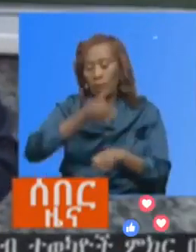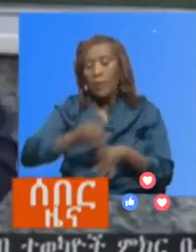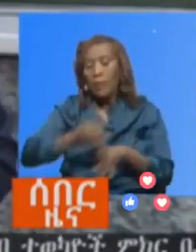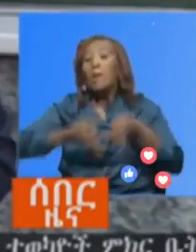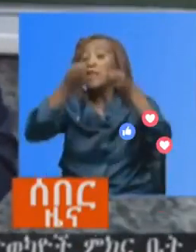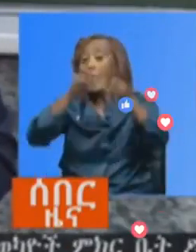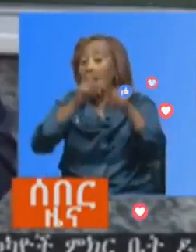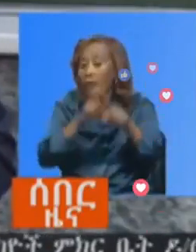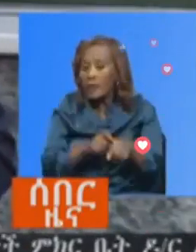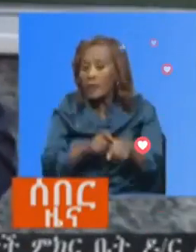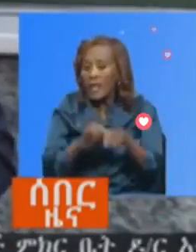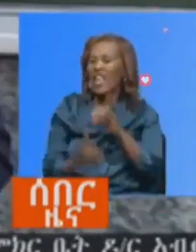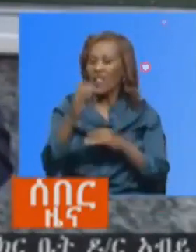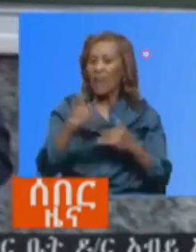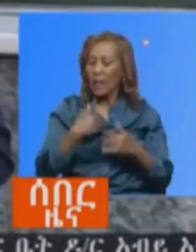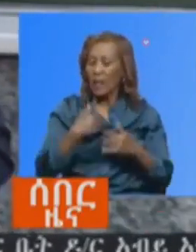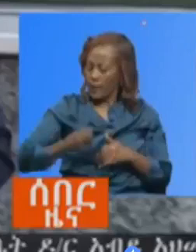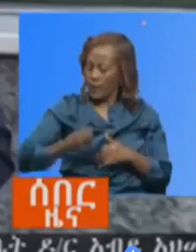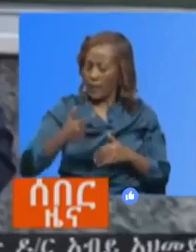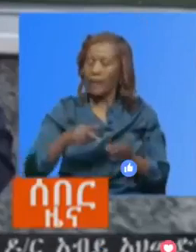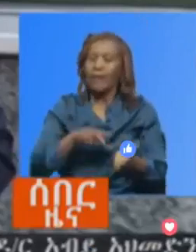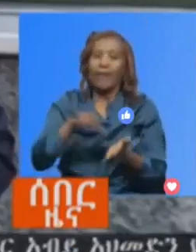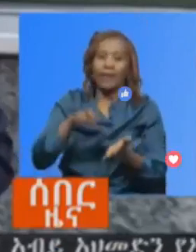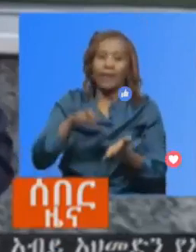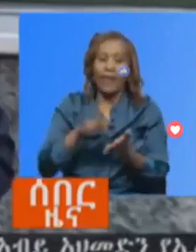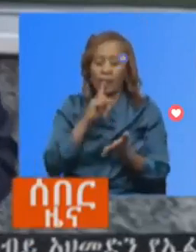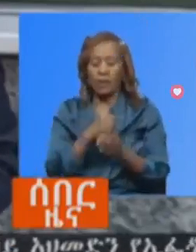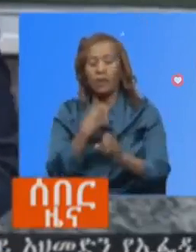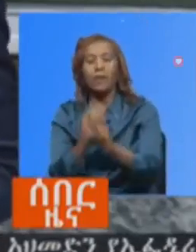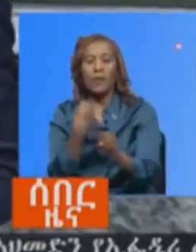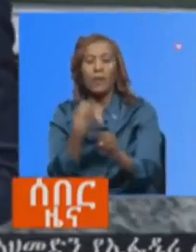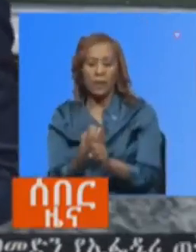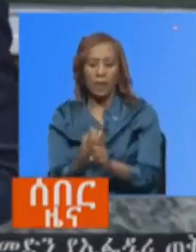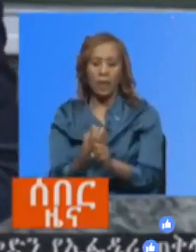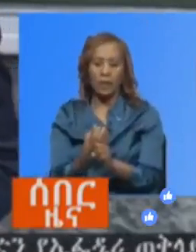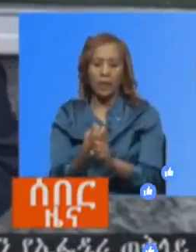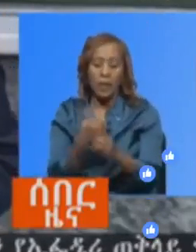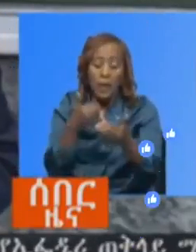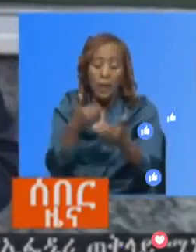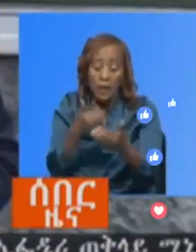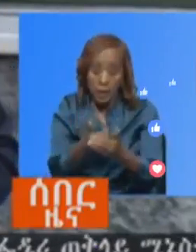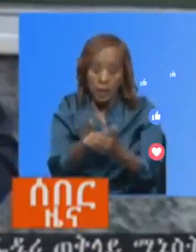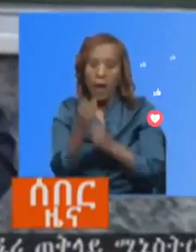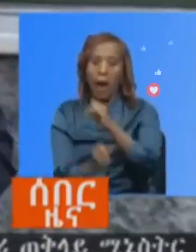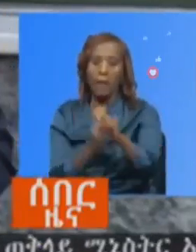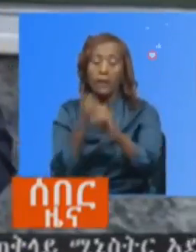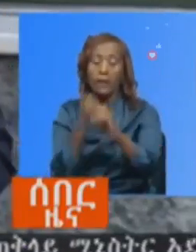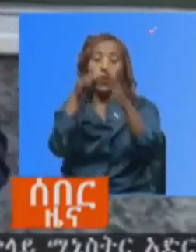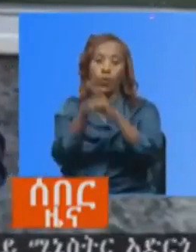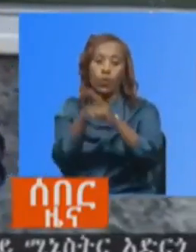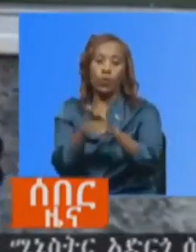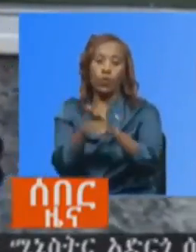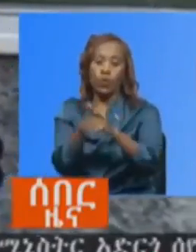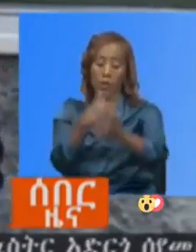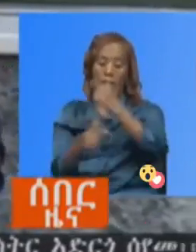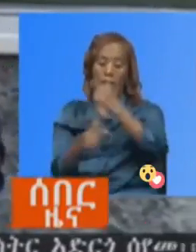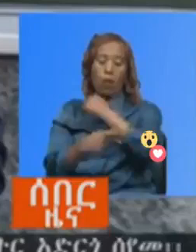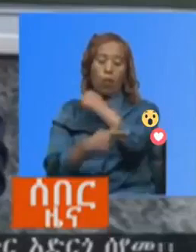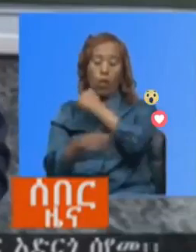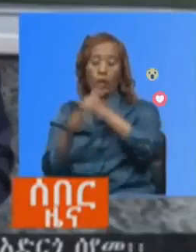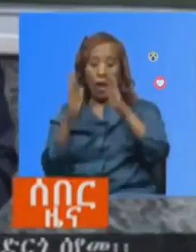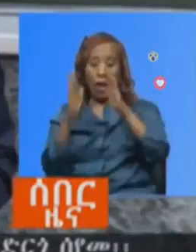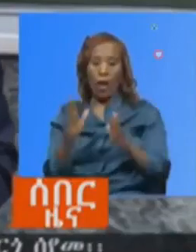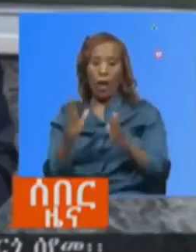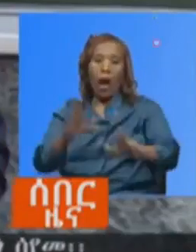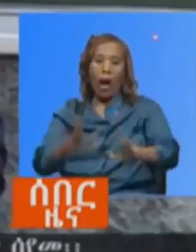ጊዜ ከፍ ባለ ፍጥነትና ተነሳሽነት በመስራት በቅርብ ዓመታት ውስጥ በተከሰተው ፖለቲካዊ